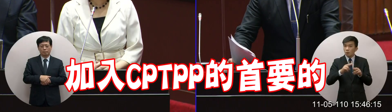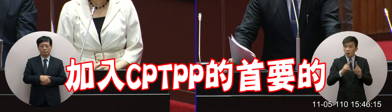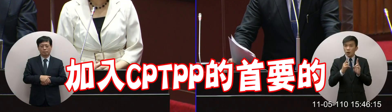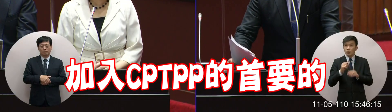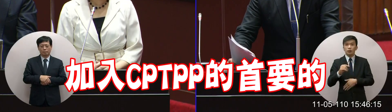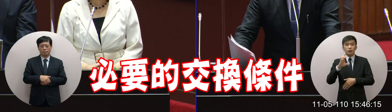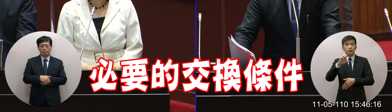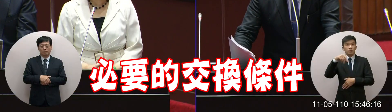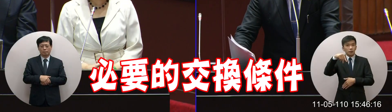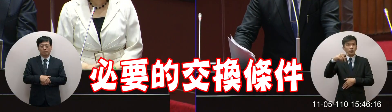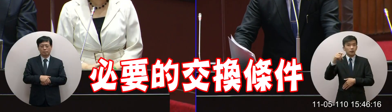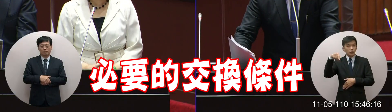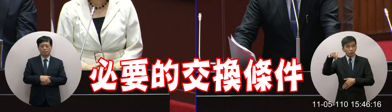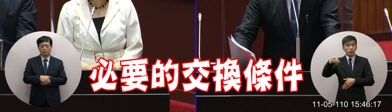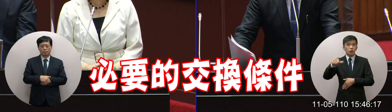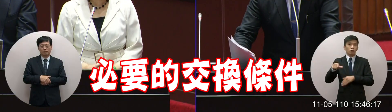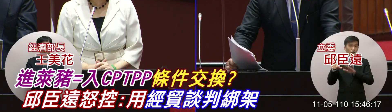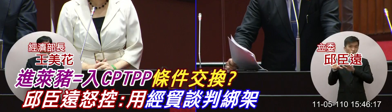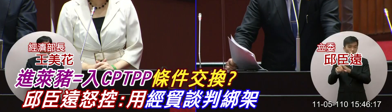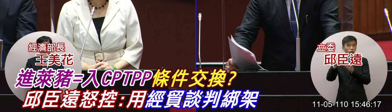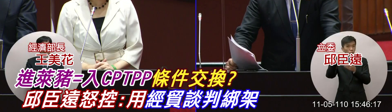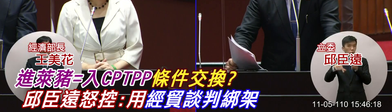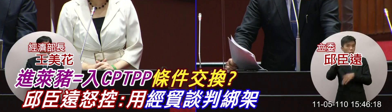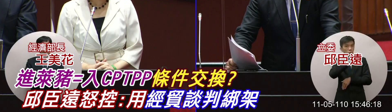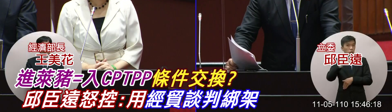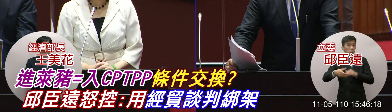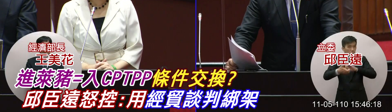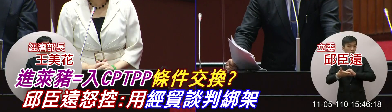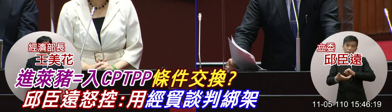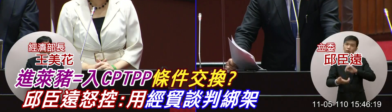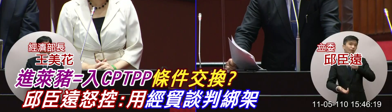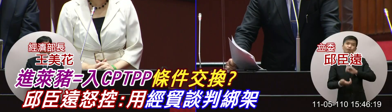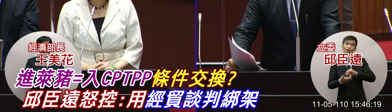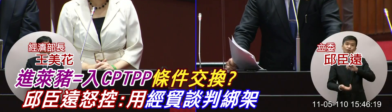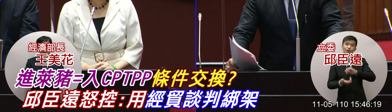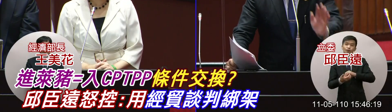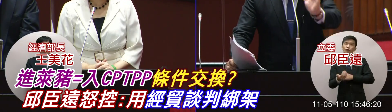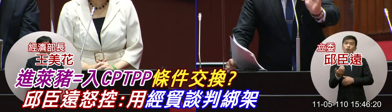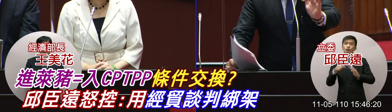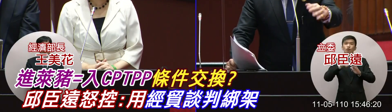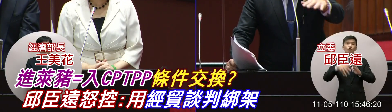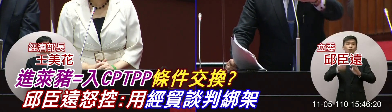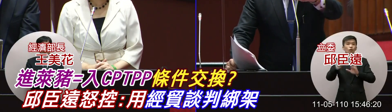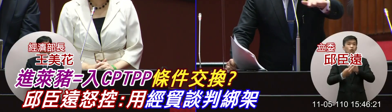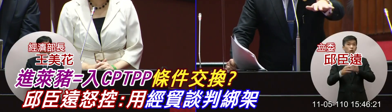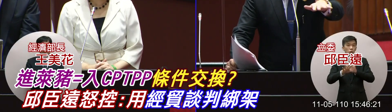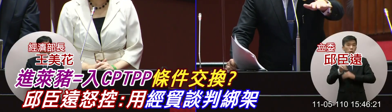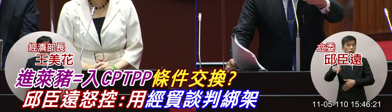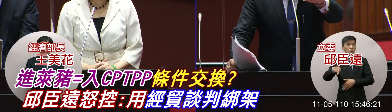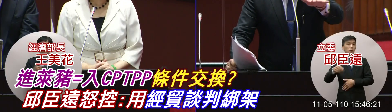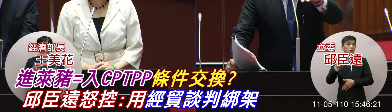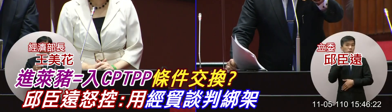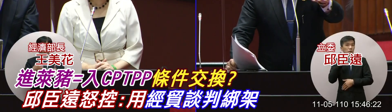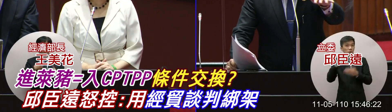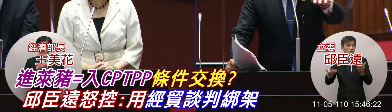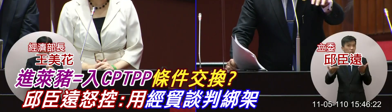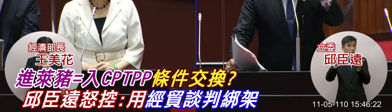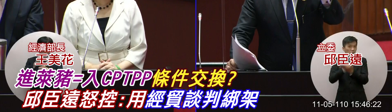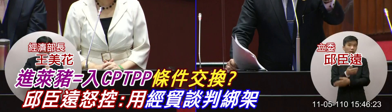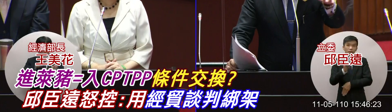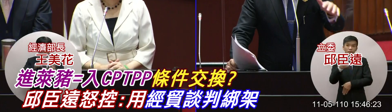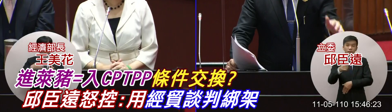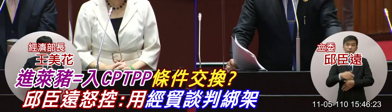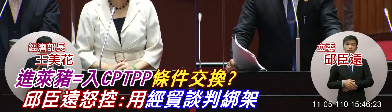的首要的必要的交换条件，院长刚刚也这样认同嘛？哈，它并不是，它并不是一个交换，它可能是一个他